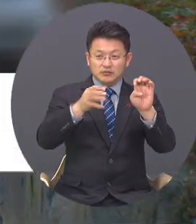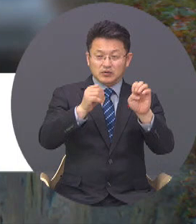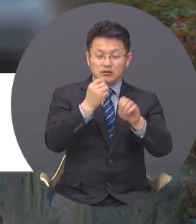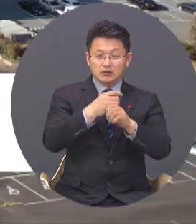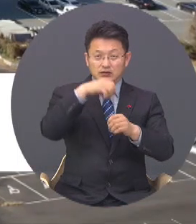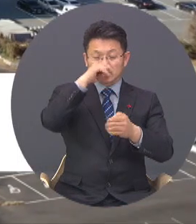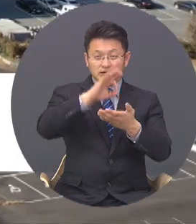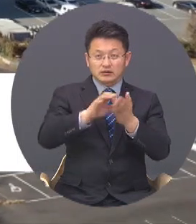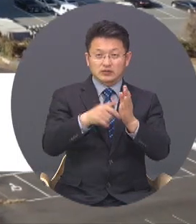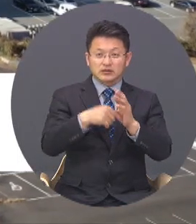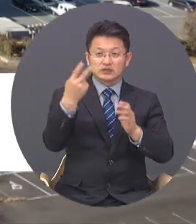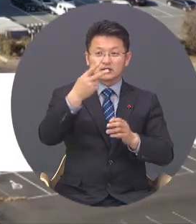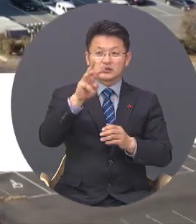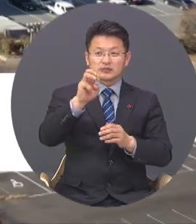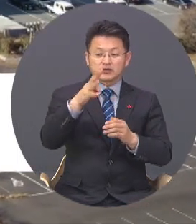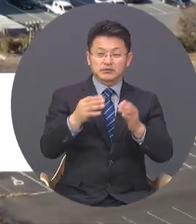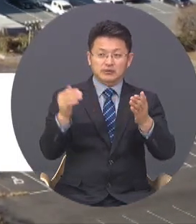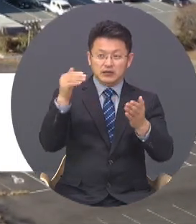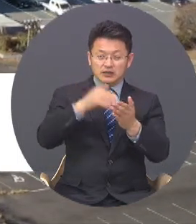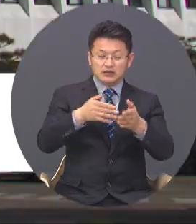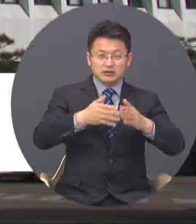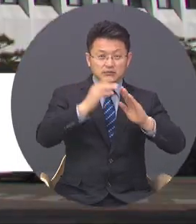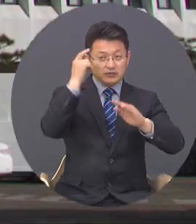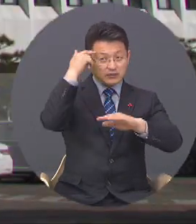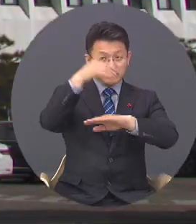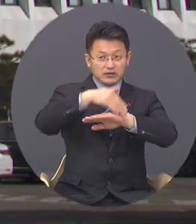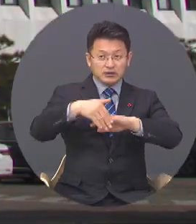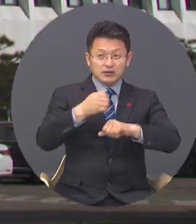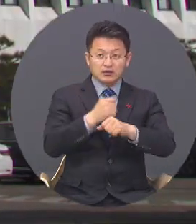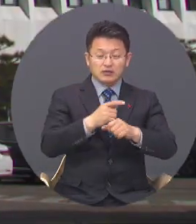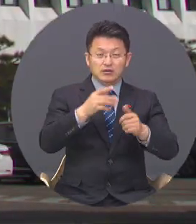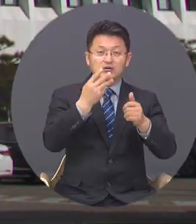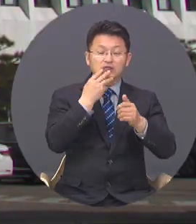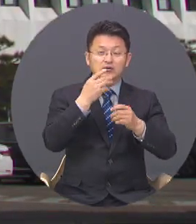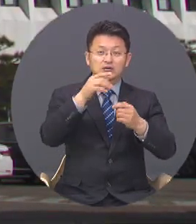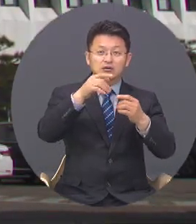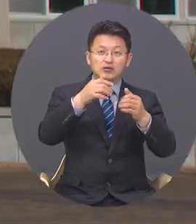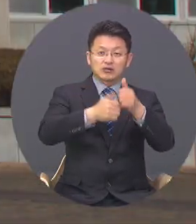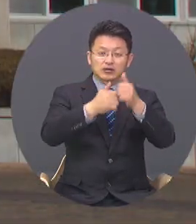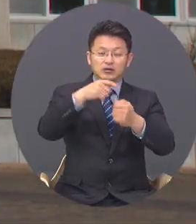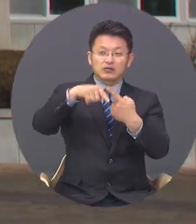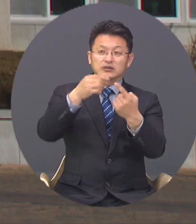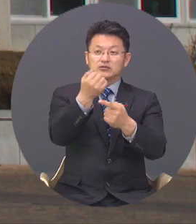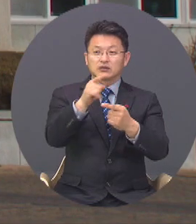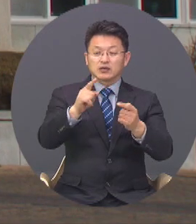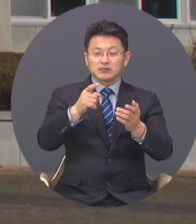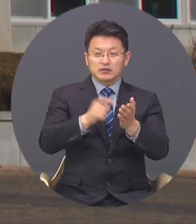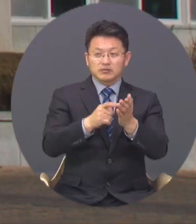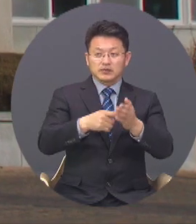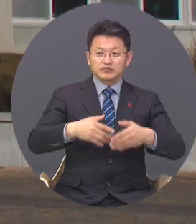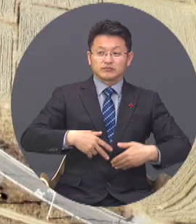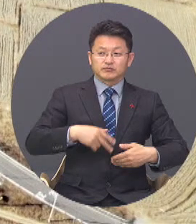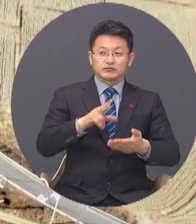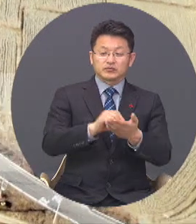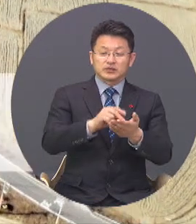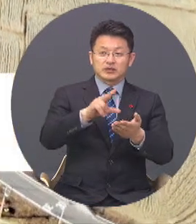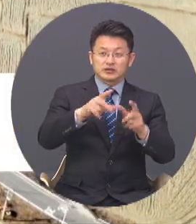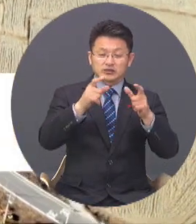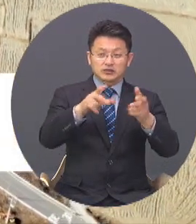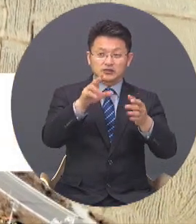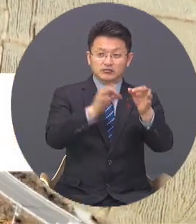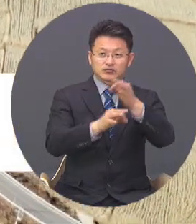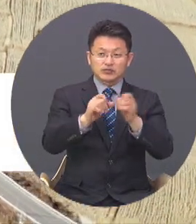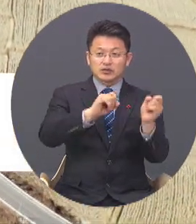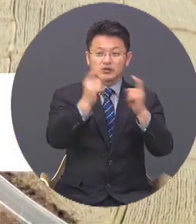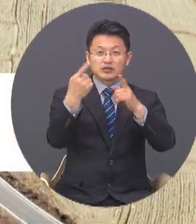2023년까지 준공 한다는 계획입니다 경기 활성화 도 시급한 과제입니다 당장 시급한 지역 경기